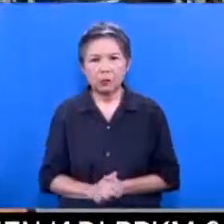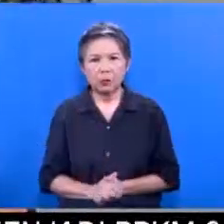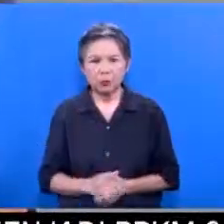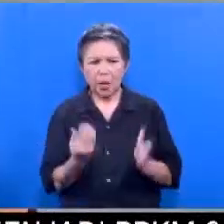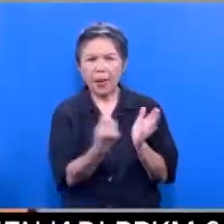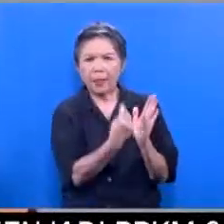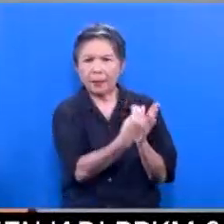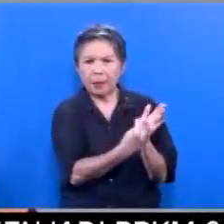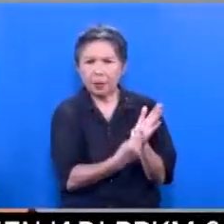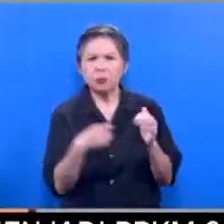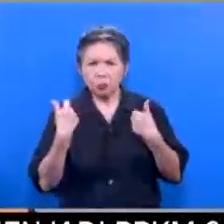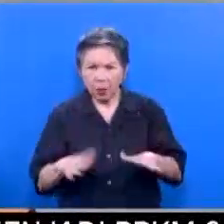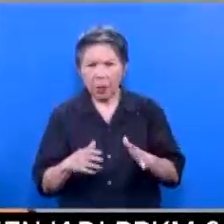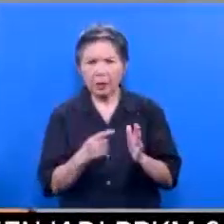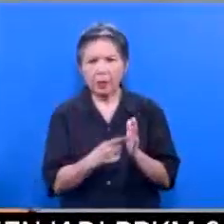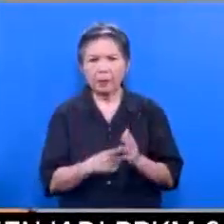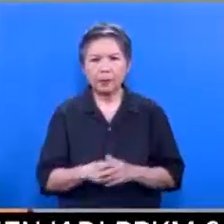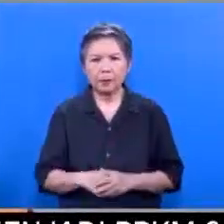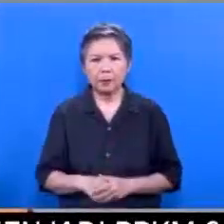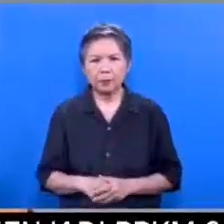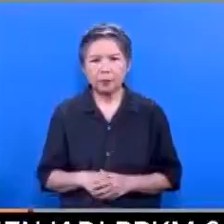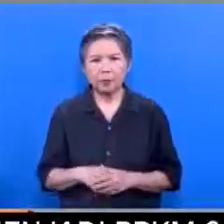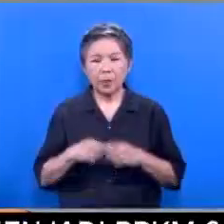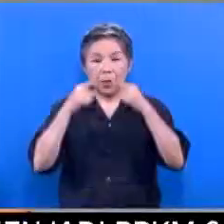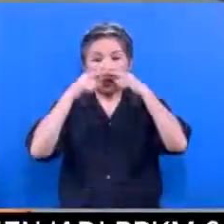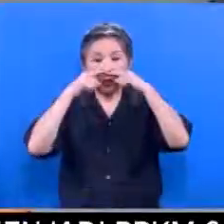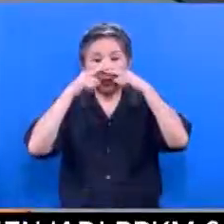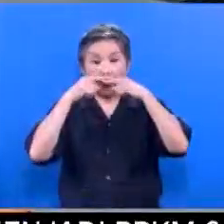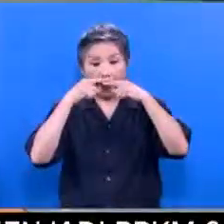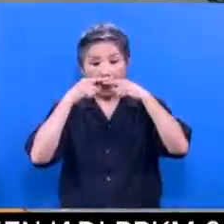hidung. Kebanyakan maskernya turun ke bawah. Nah, itu tugas kami untuk mengingatkan kembali.